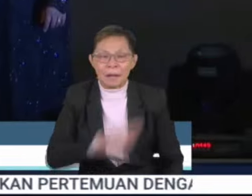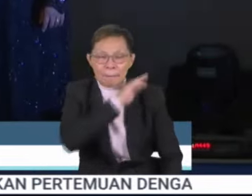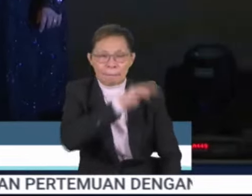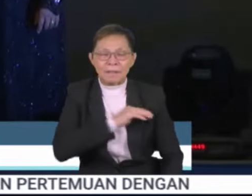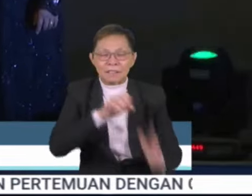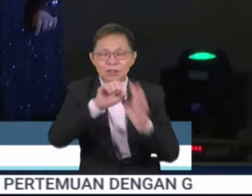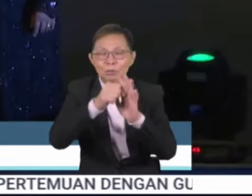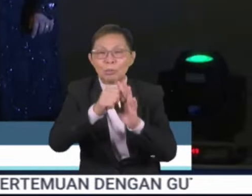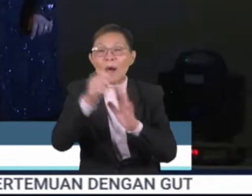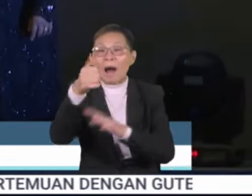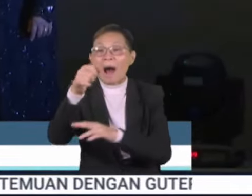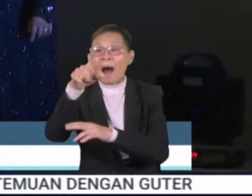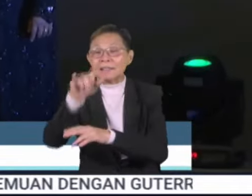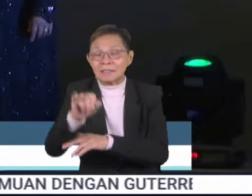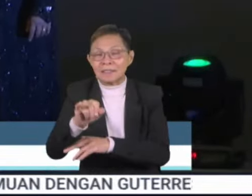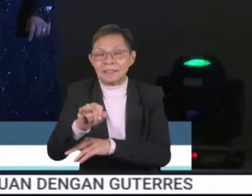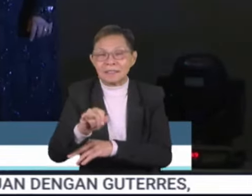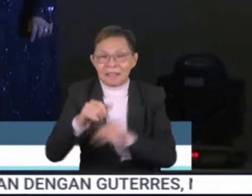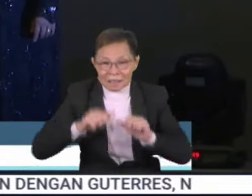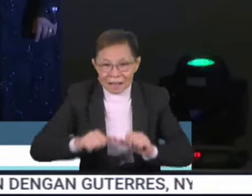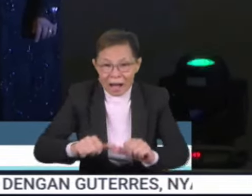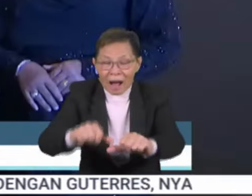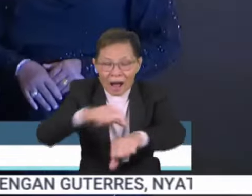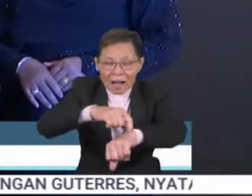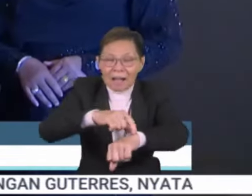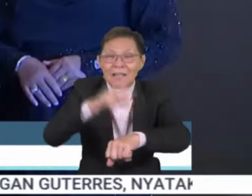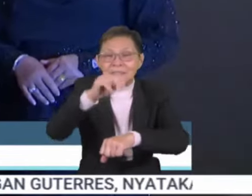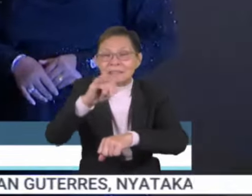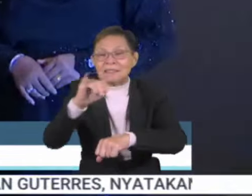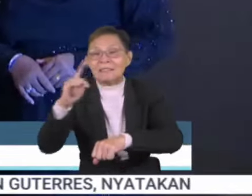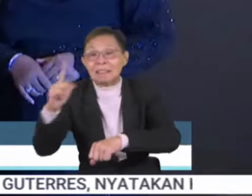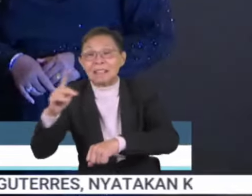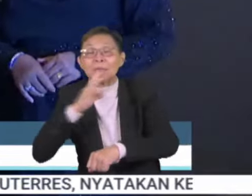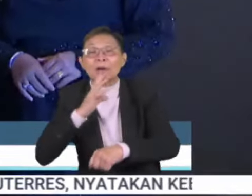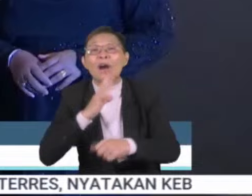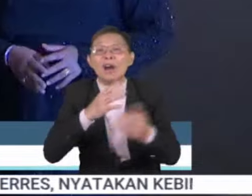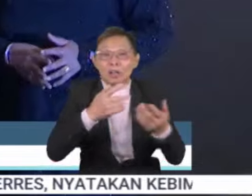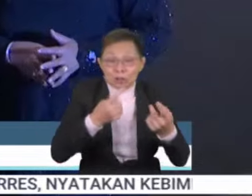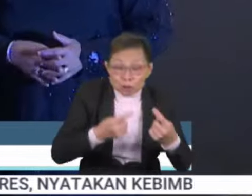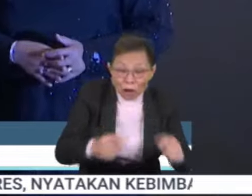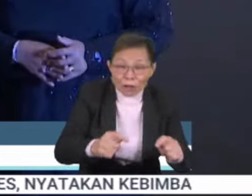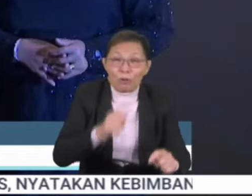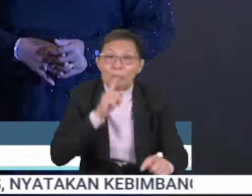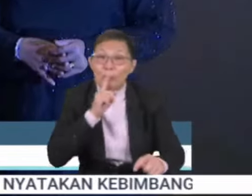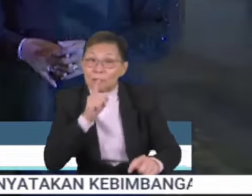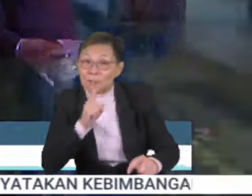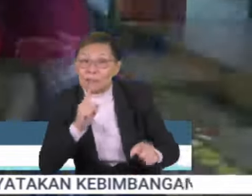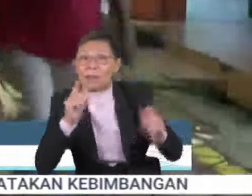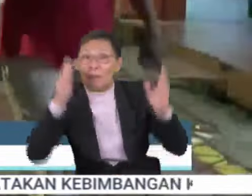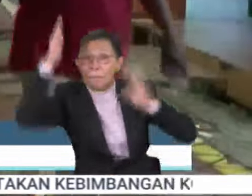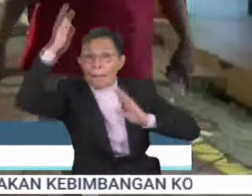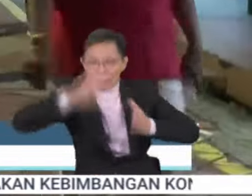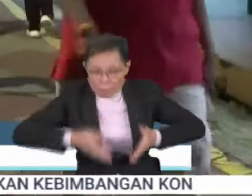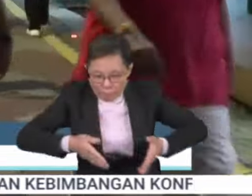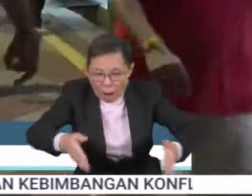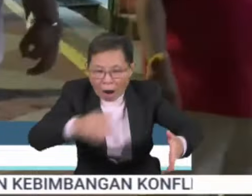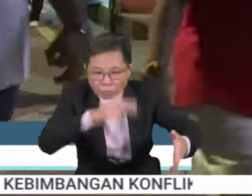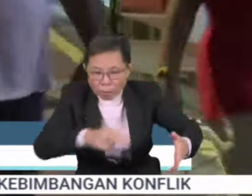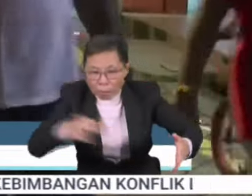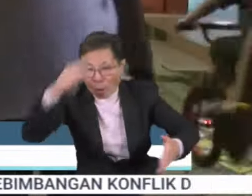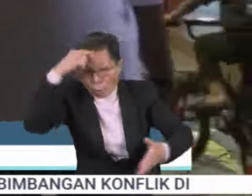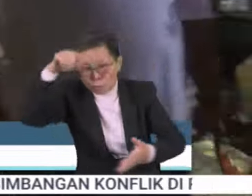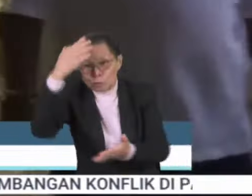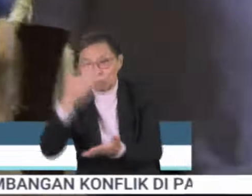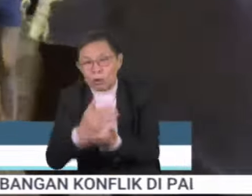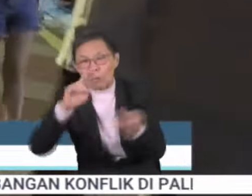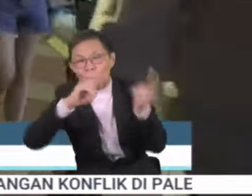Menteri Sumber Asli dan Kelestarian Alam Nik Nazmi Nik Ahmad berkata usaha itu memastikan negara pada landasan tepat untuk tangani